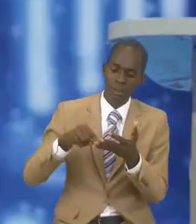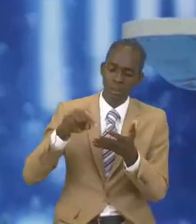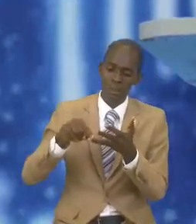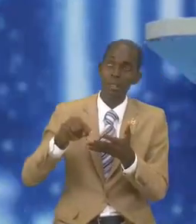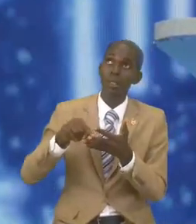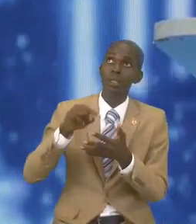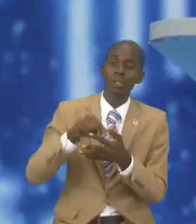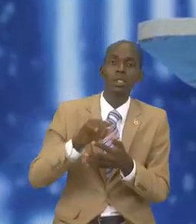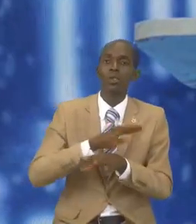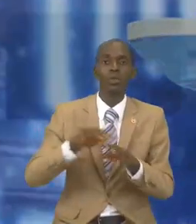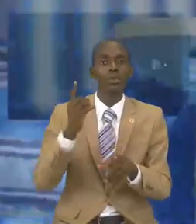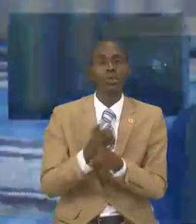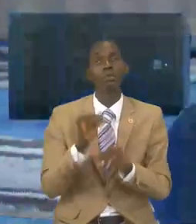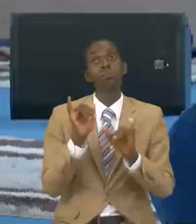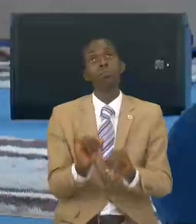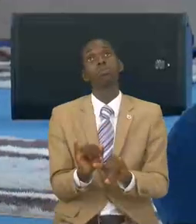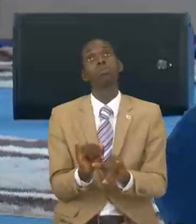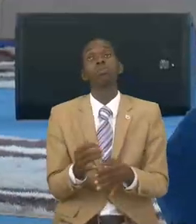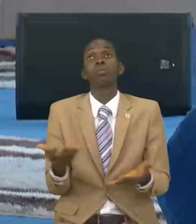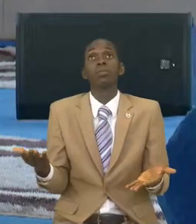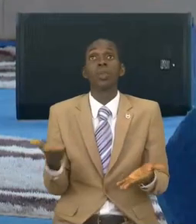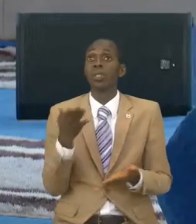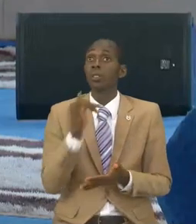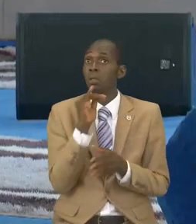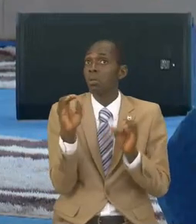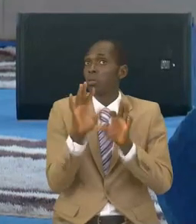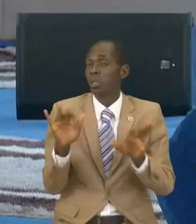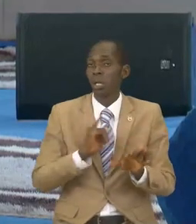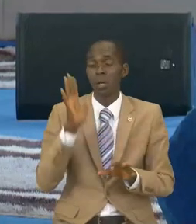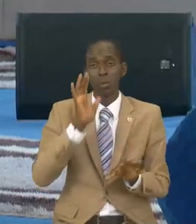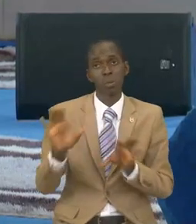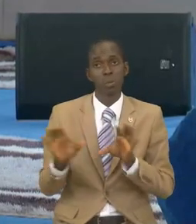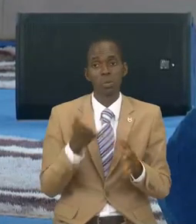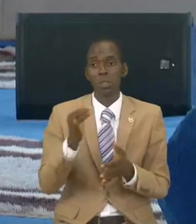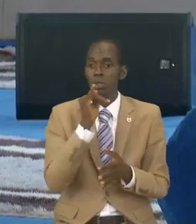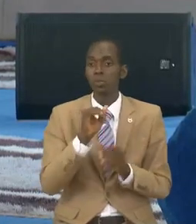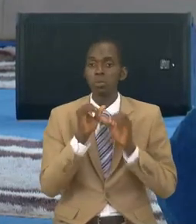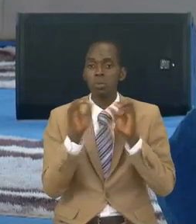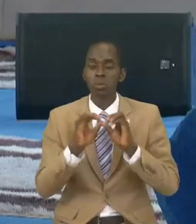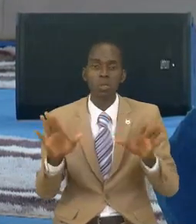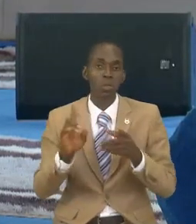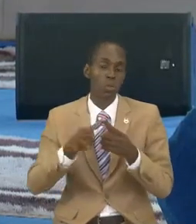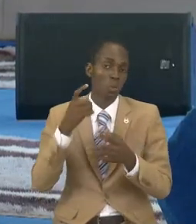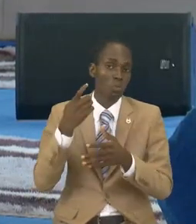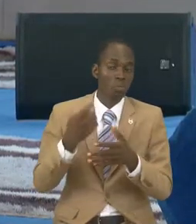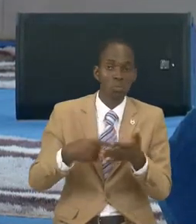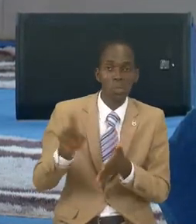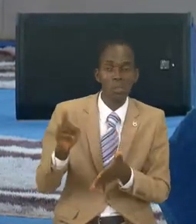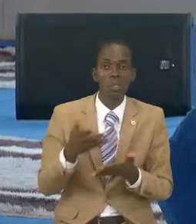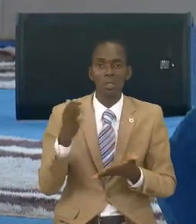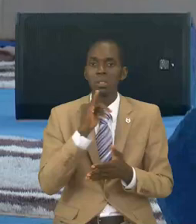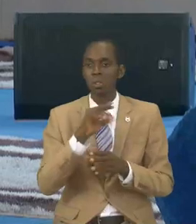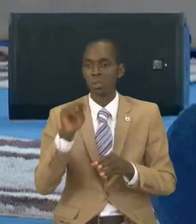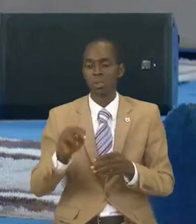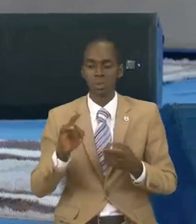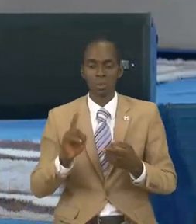cela. Il ne faut pas rester là les bras croisés pour dire, je n'ai rien à faire. Il n'y a aucun prix à payer. Et il n'y a pas de consécration à faire.